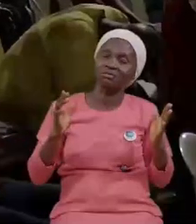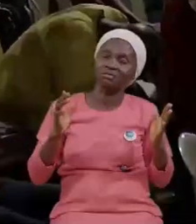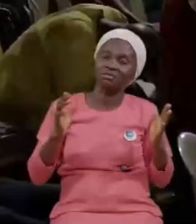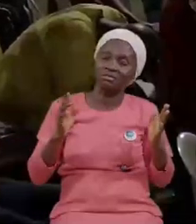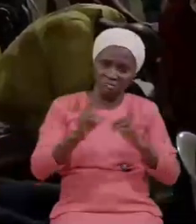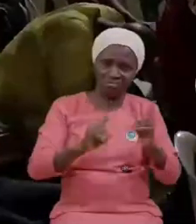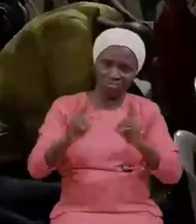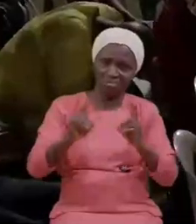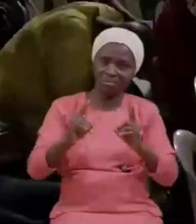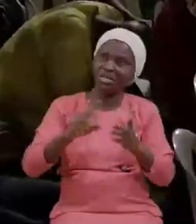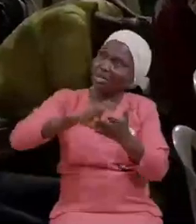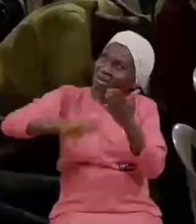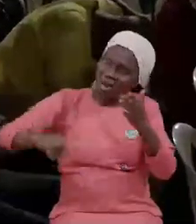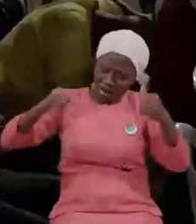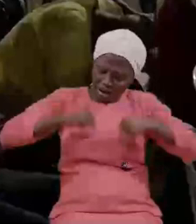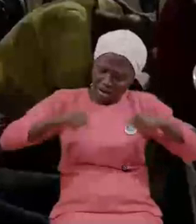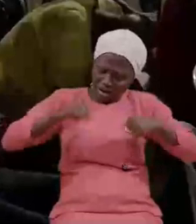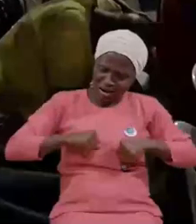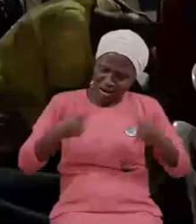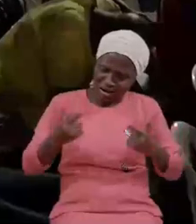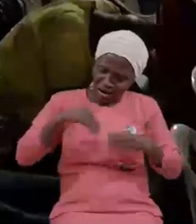Ôte la condamnation de ma vie.